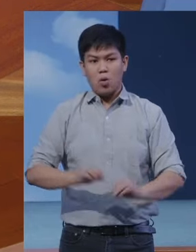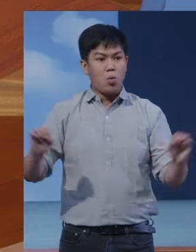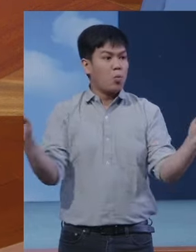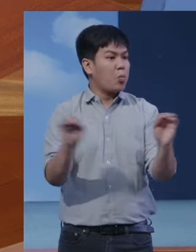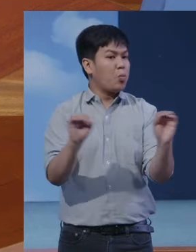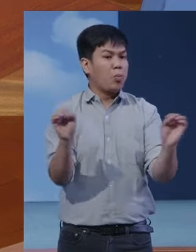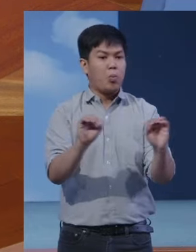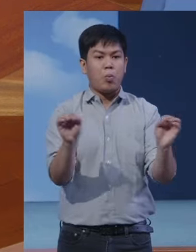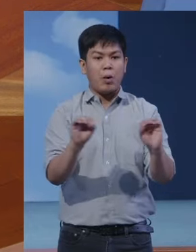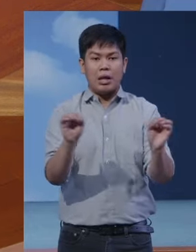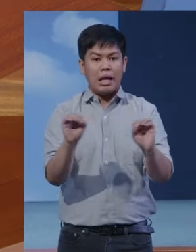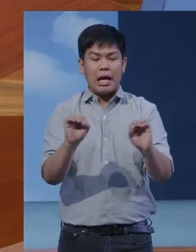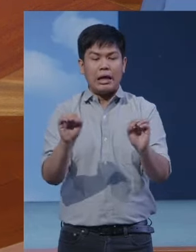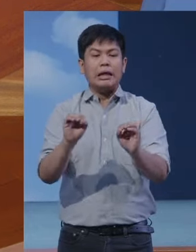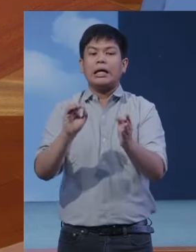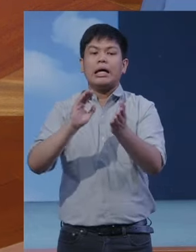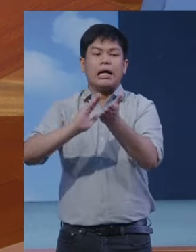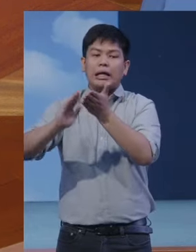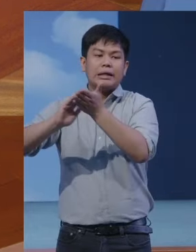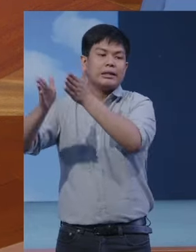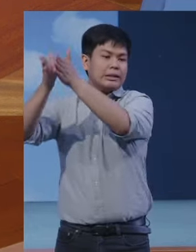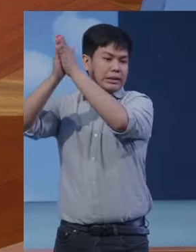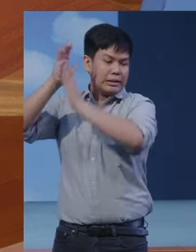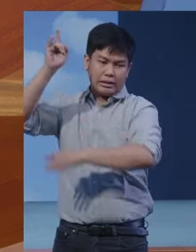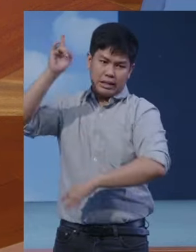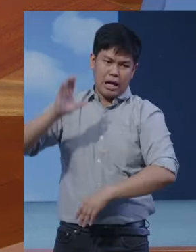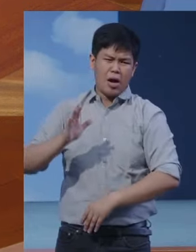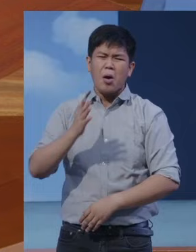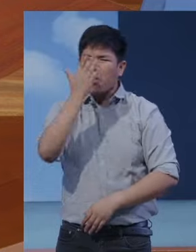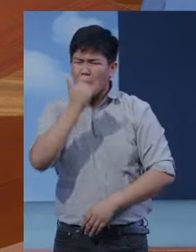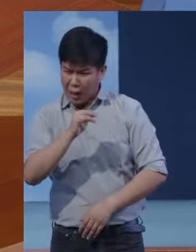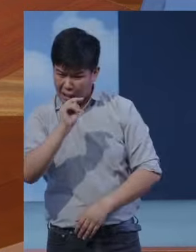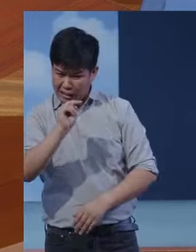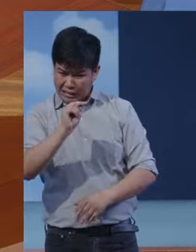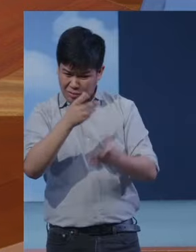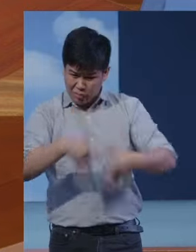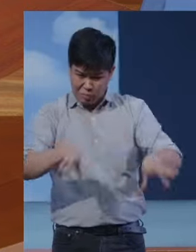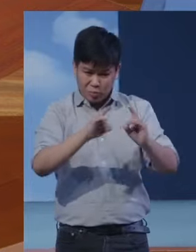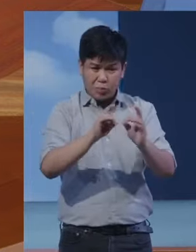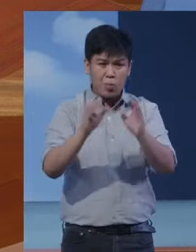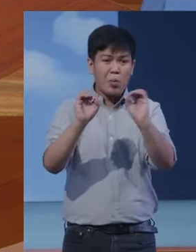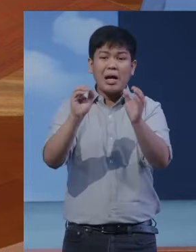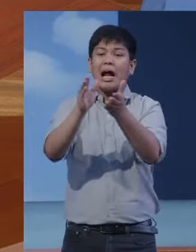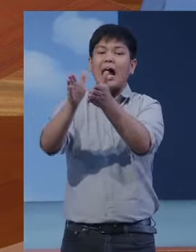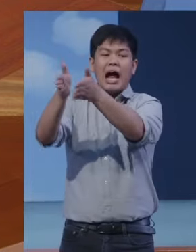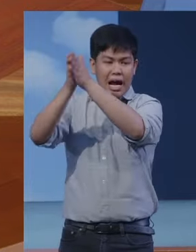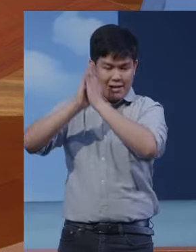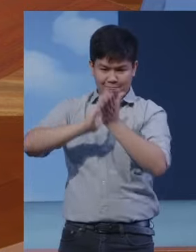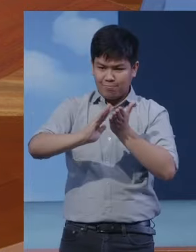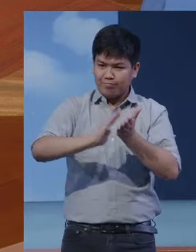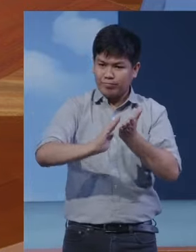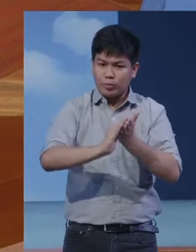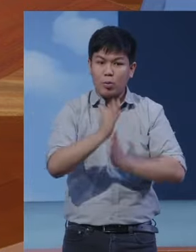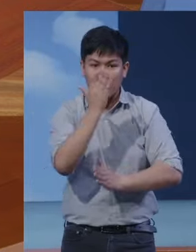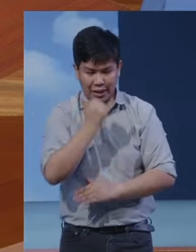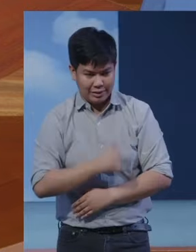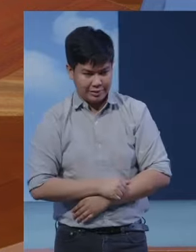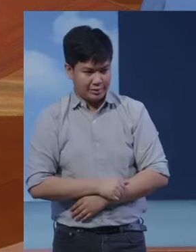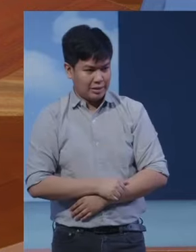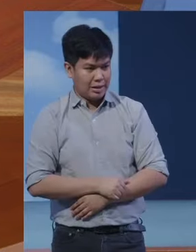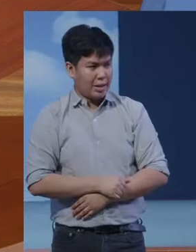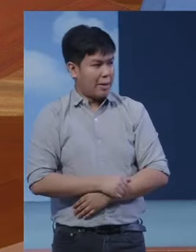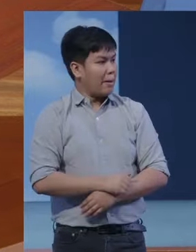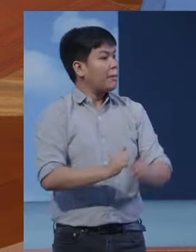pagsisising pangalo niya Bakit sinabi Pastor na walang pagsisisi